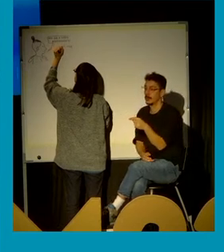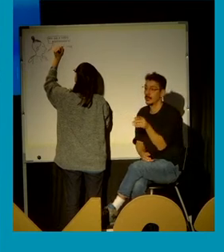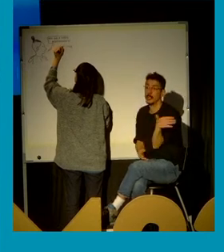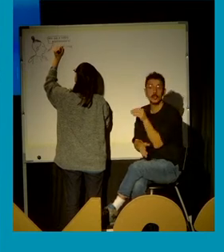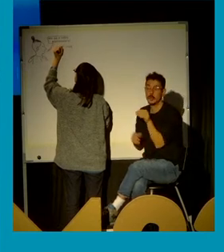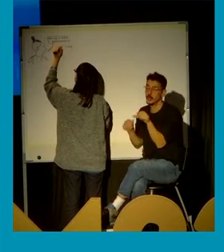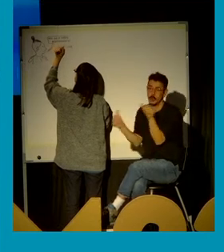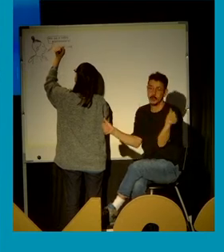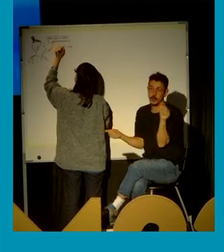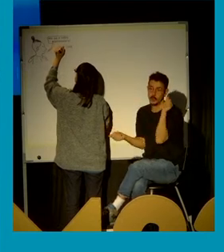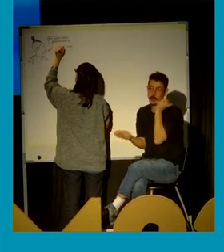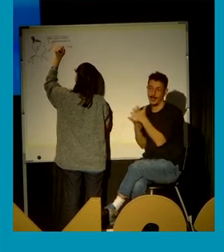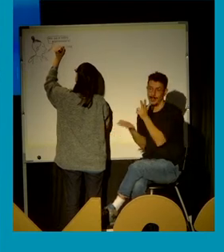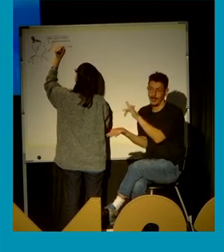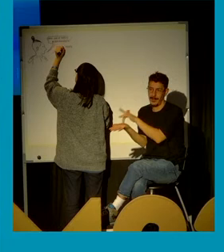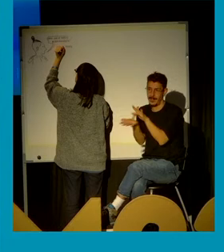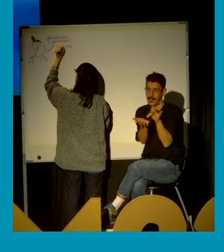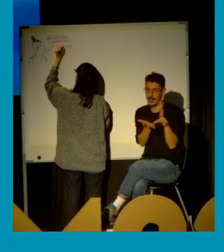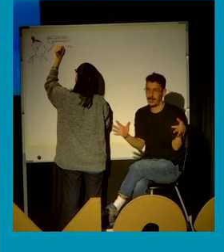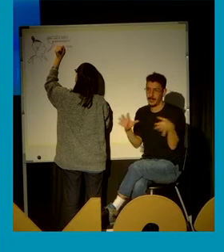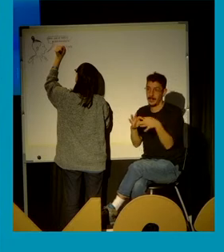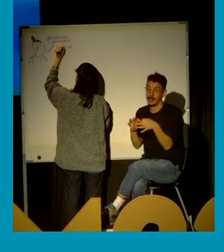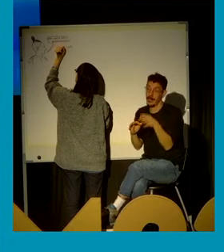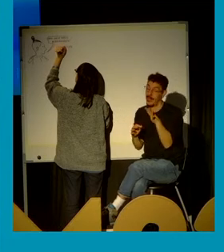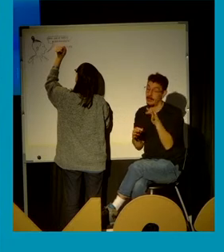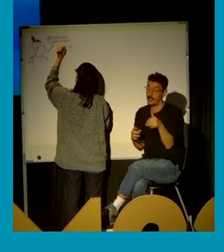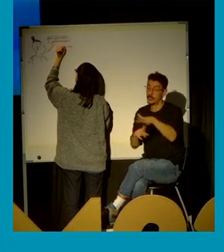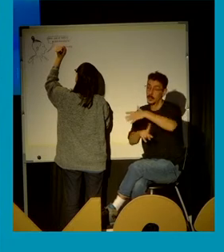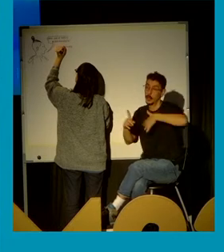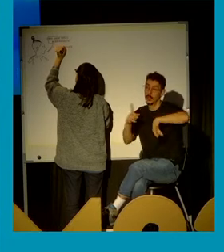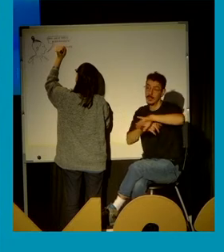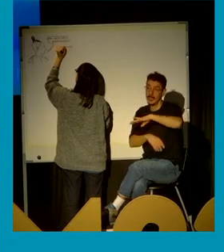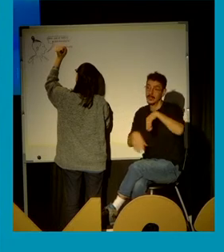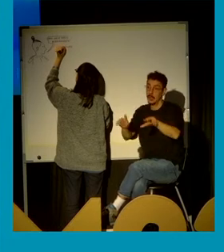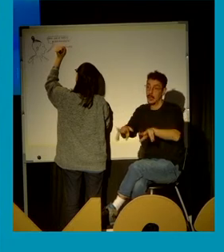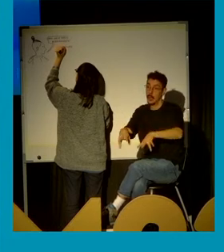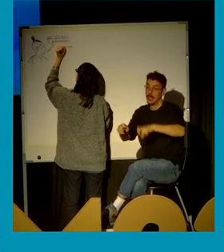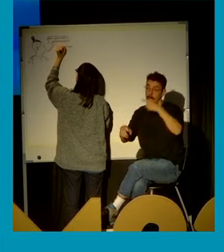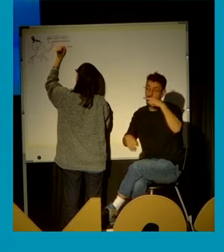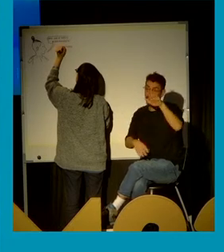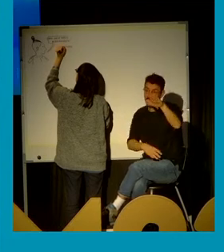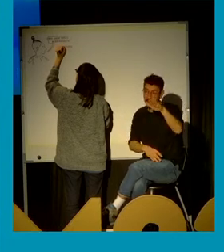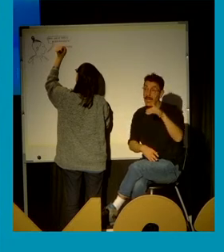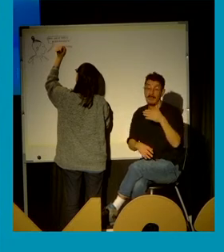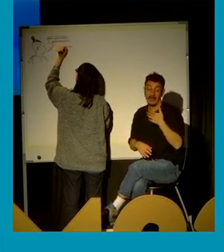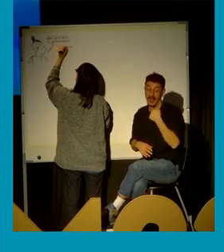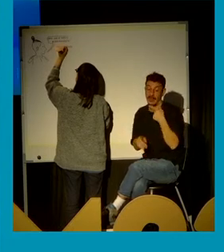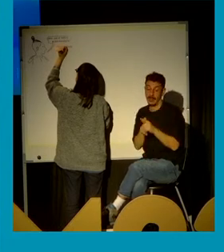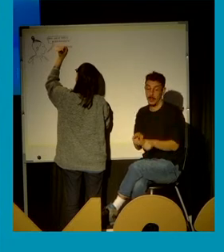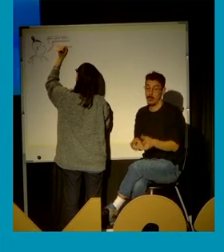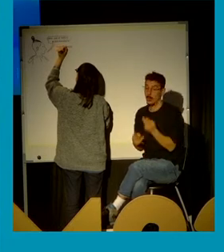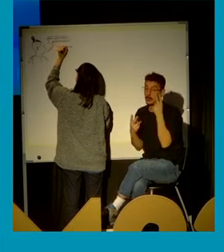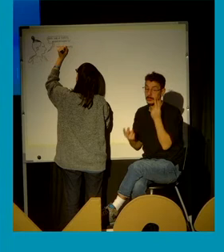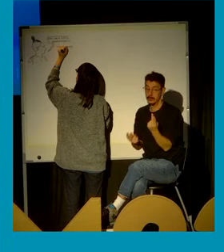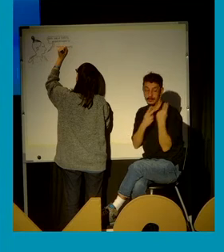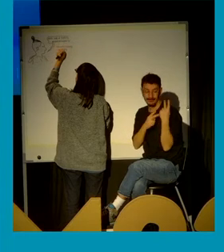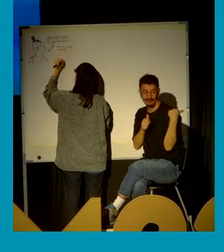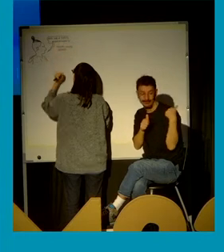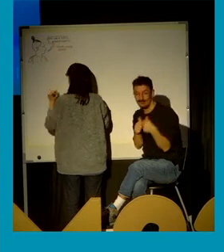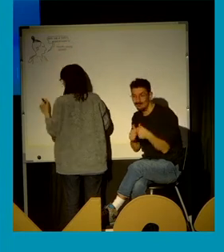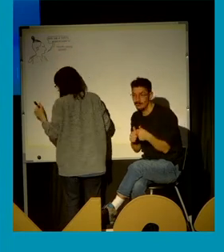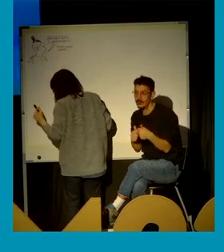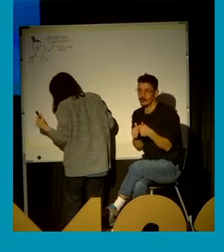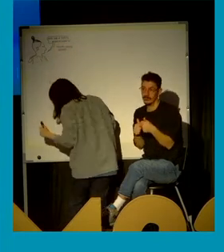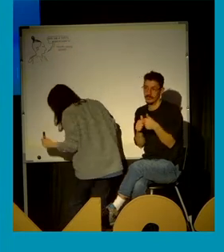reptes amb un... neofascismes que ens venen també pisant de los talones, no? O sigui que tenim un escenari